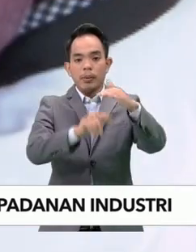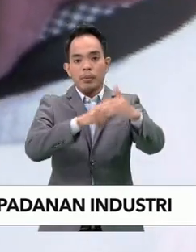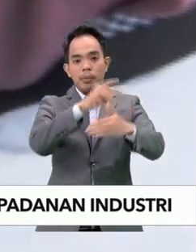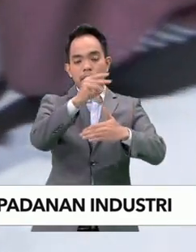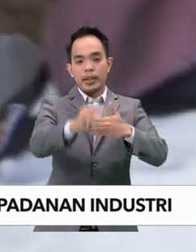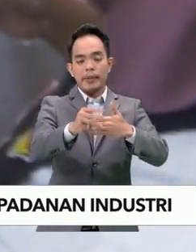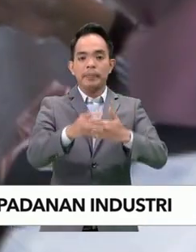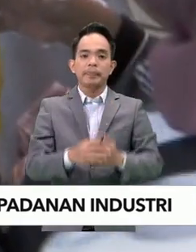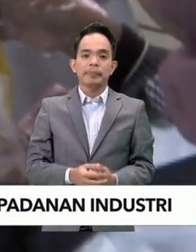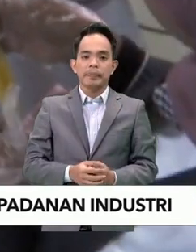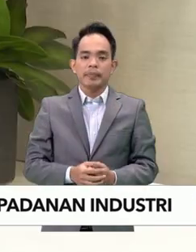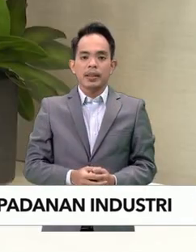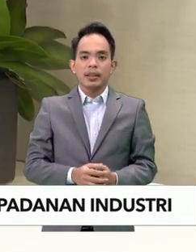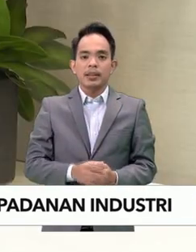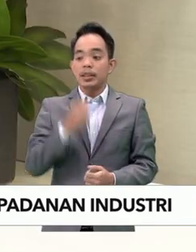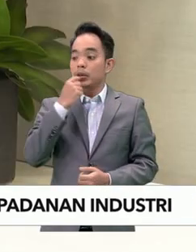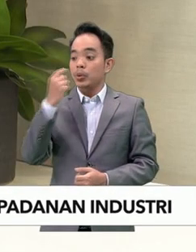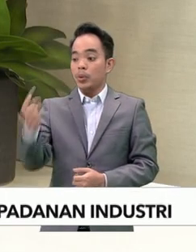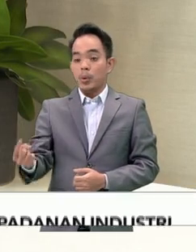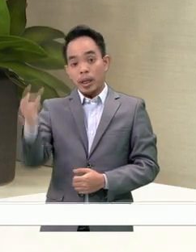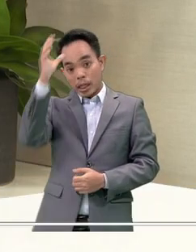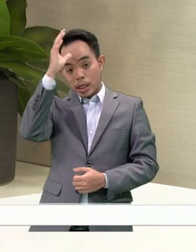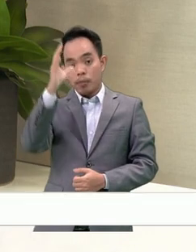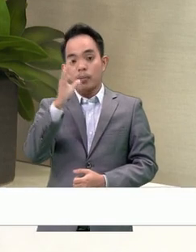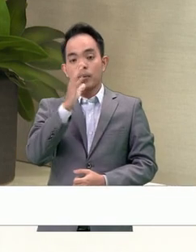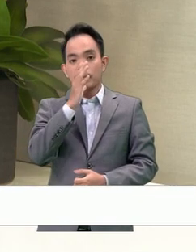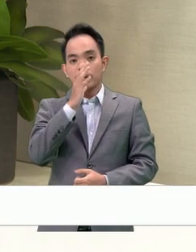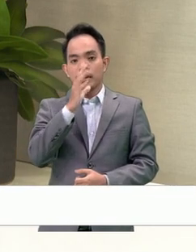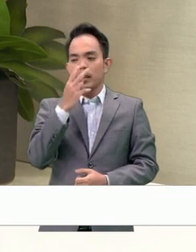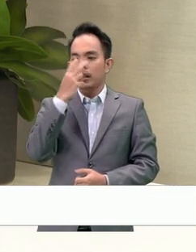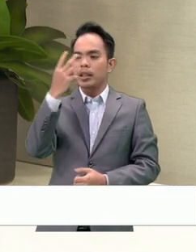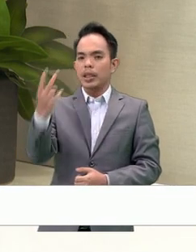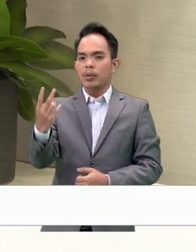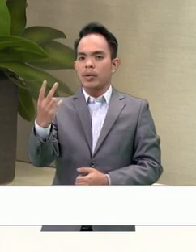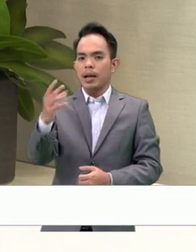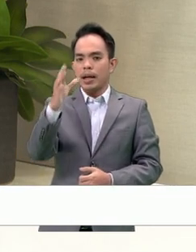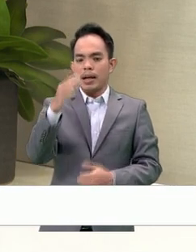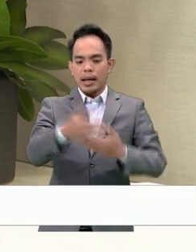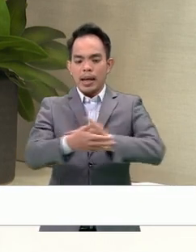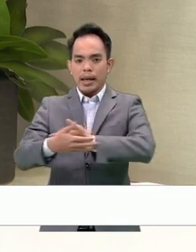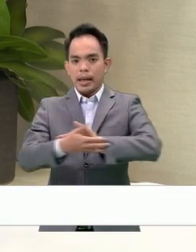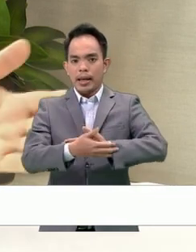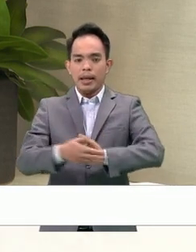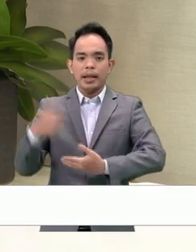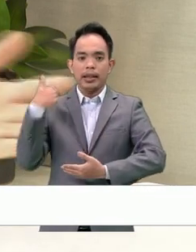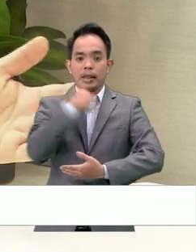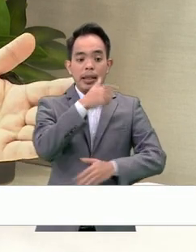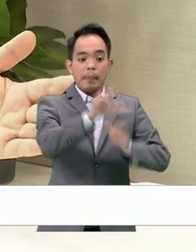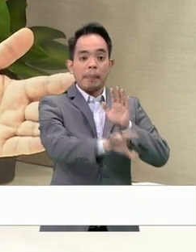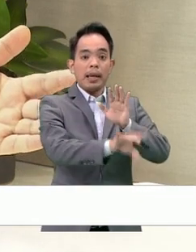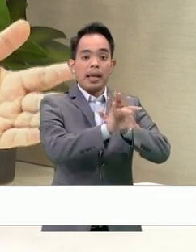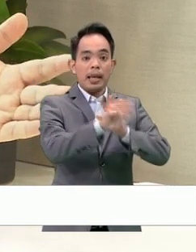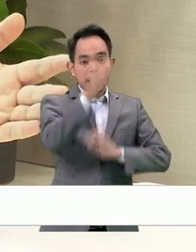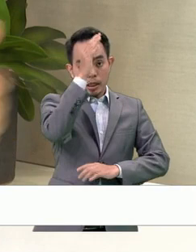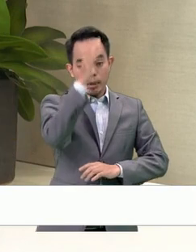seruan saya sebenarnya kepada ibu bapak supaya kita tengok anak-anak kita dan pilihan kepada ibu